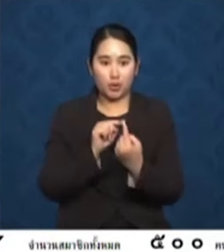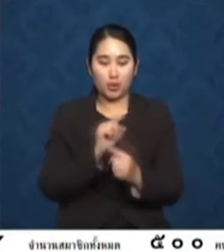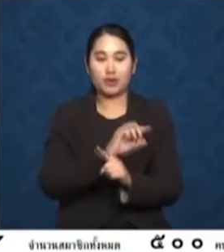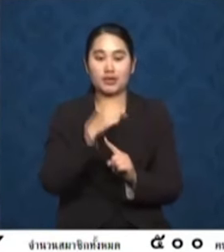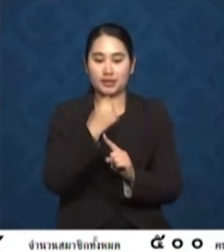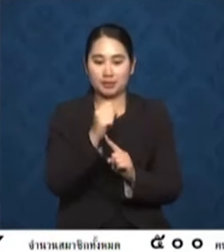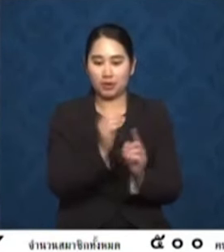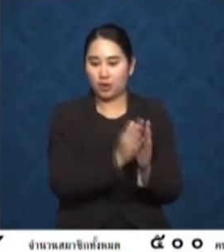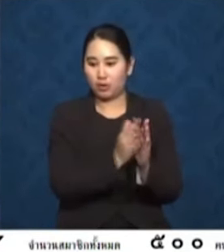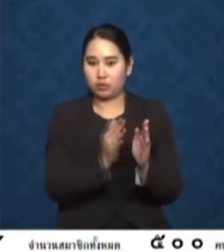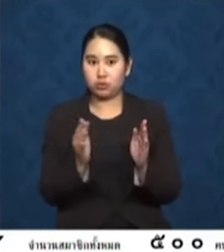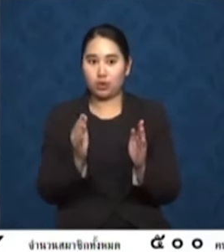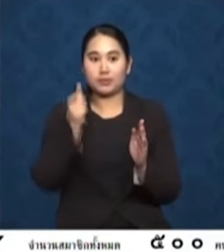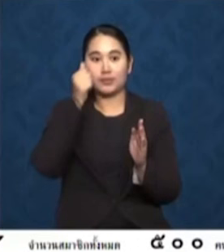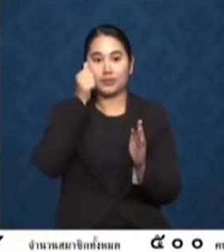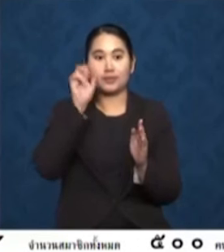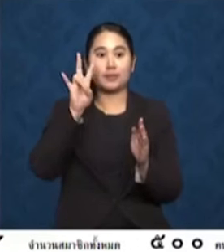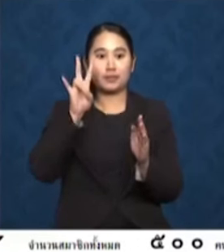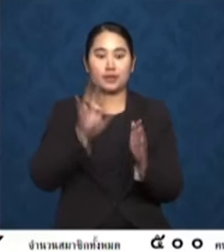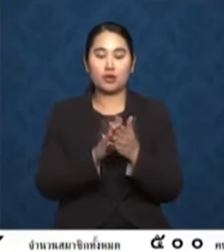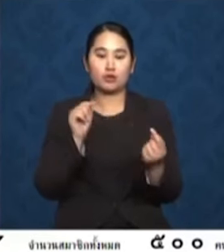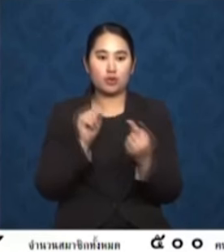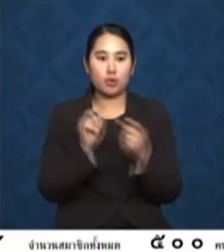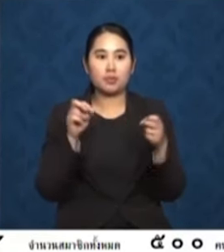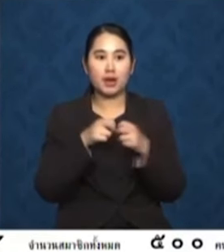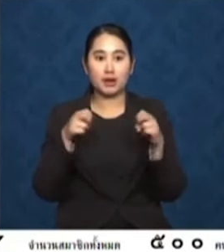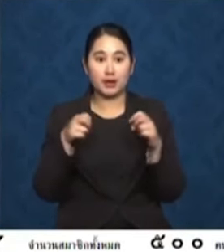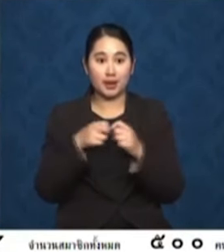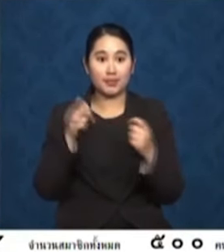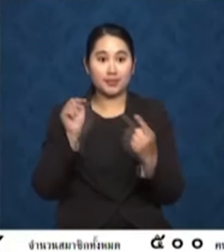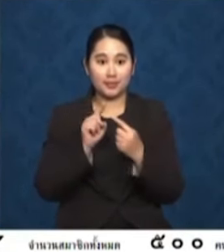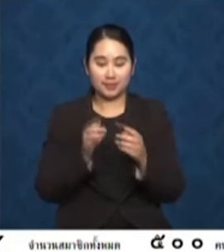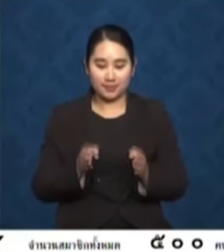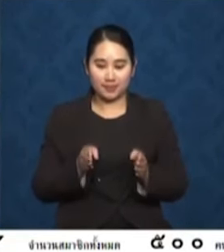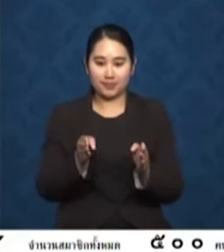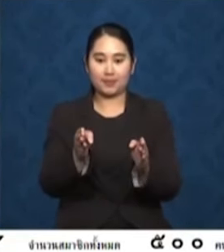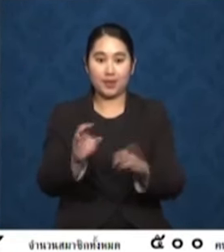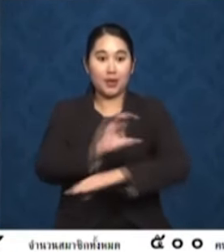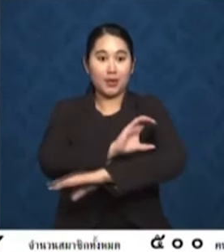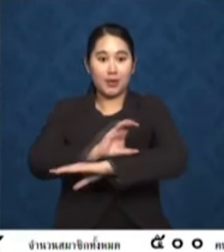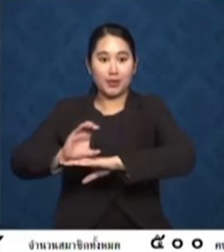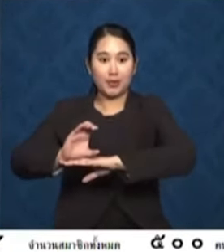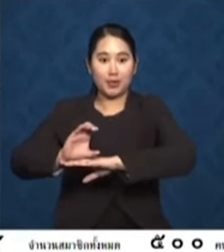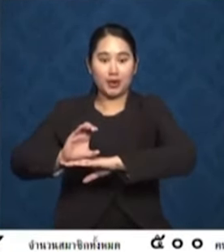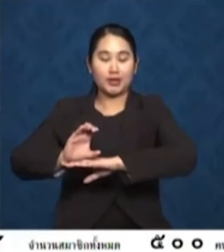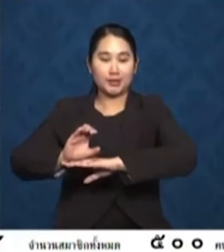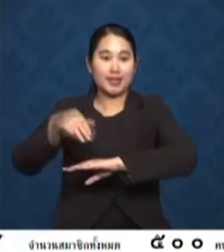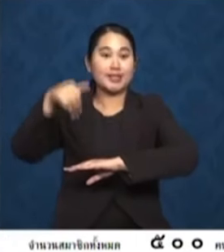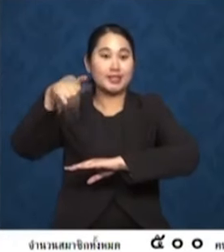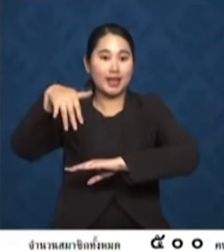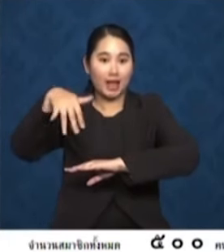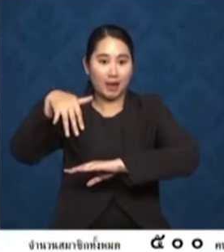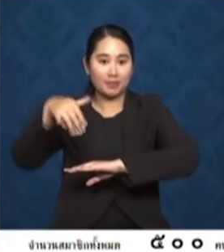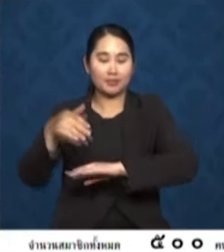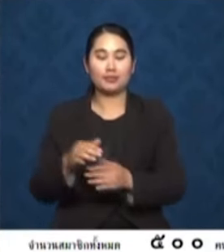ล่วงเข้าวันที่ 7เกิดเหตุปะทะกันขึ้นที่ทางเชื่อมสถานีรถไฟฟ้าสยามวัน